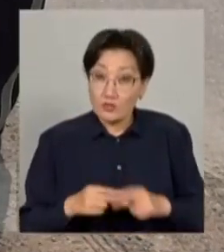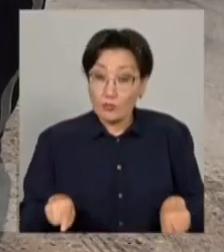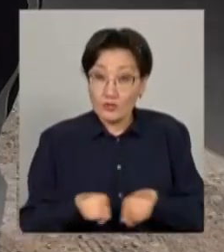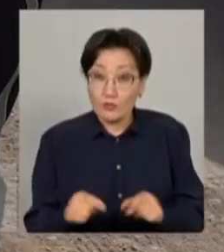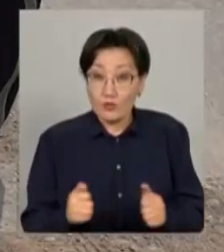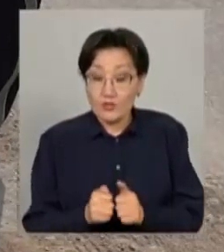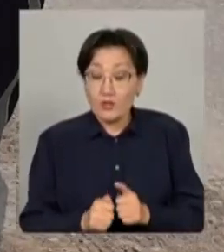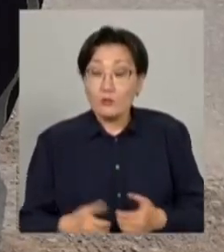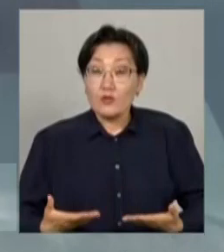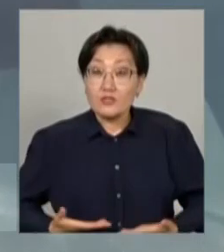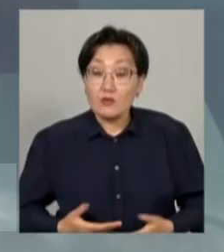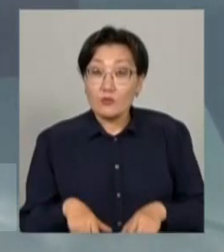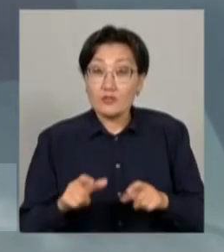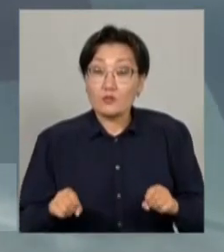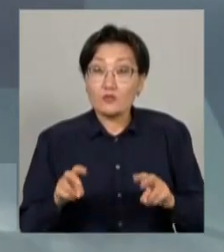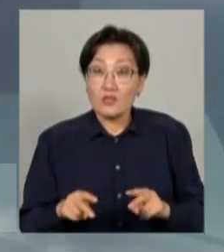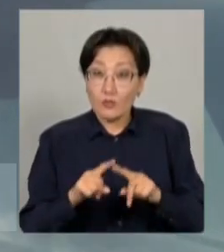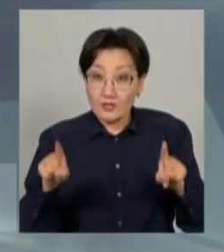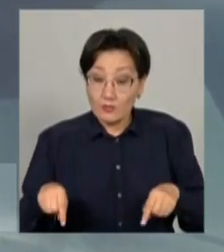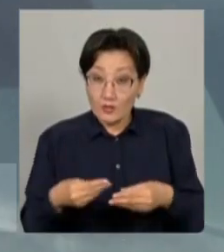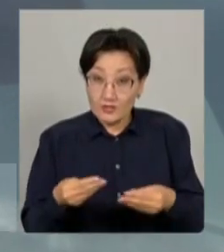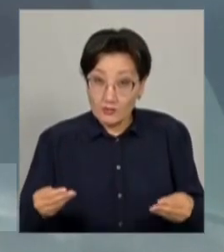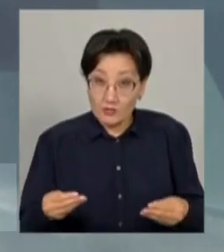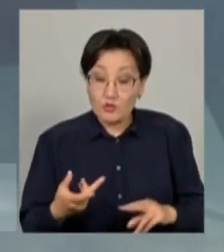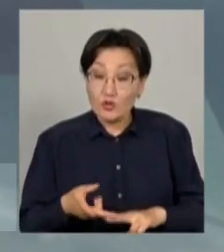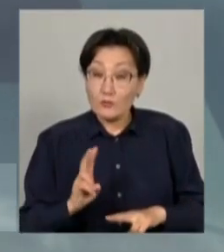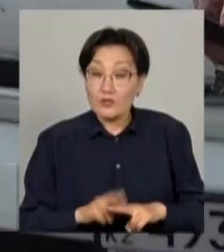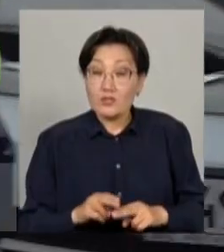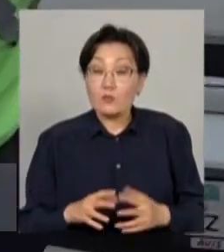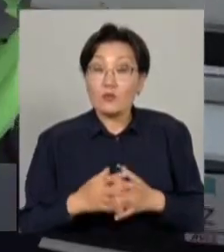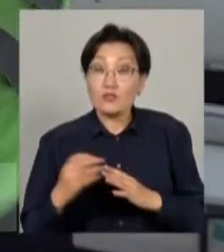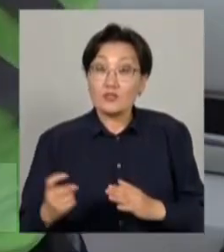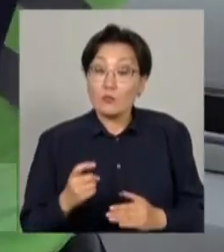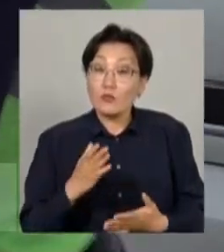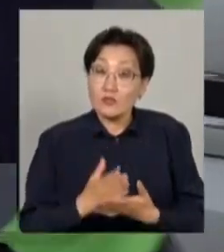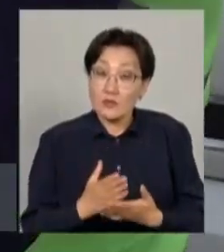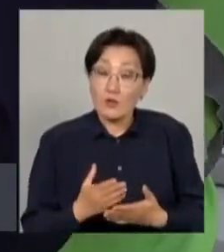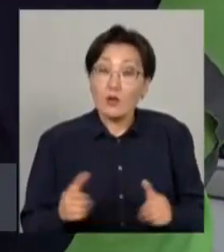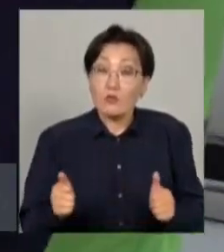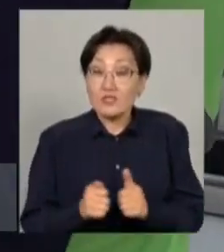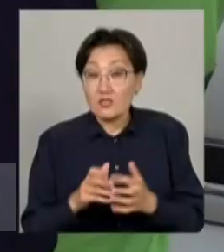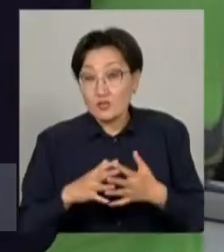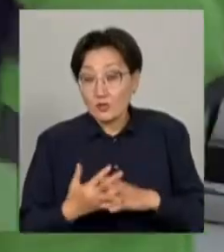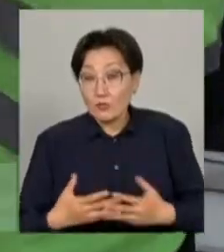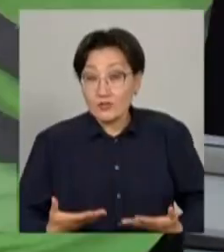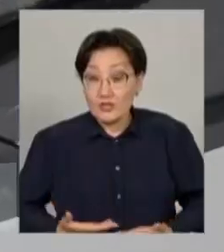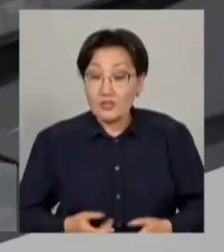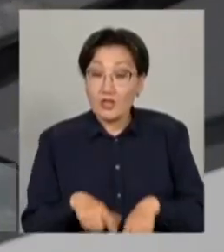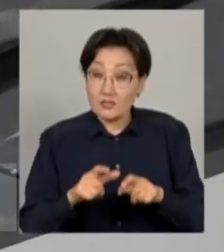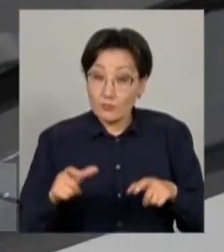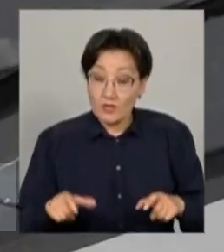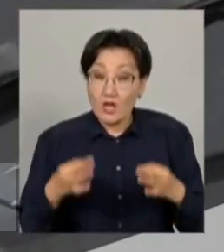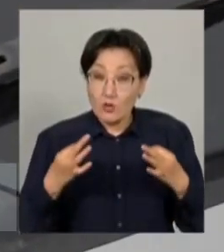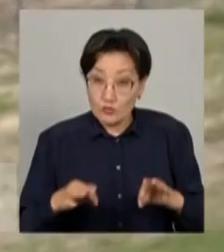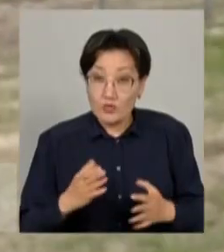маңда туратын тургундарга арнайы аныктама бергендерин айтат. Сондуктан шаруашылыгы бар немесе маңайындагы ауылдарда туратын азаматтарда